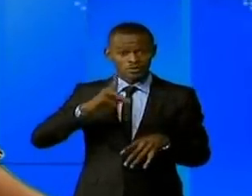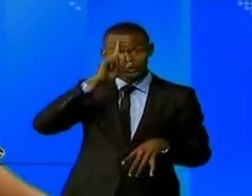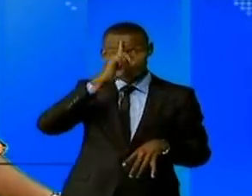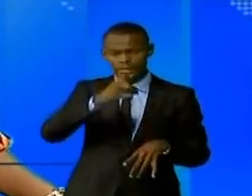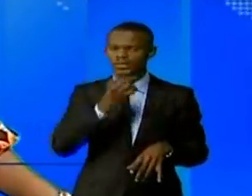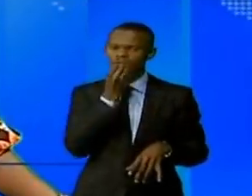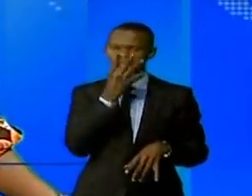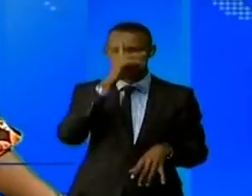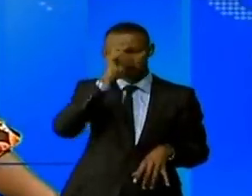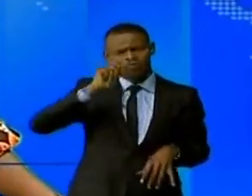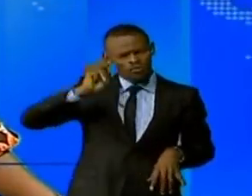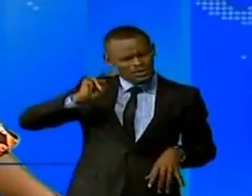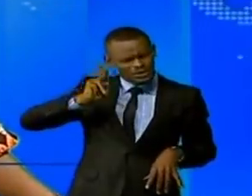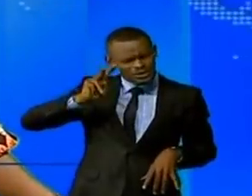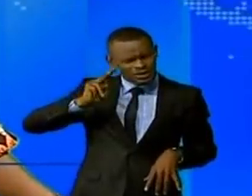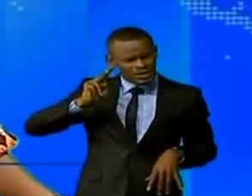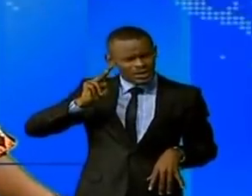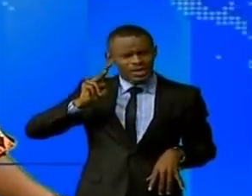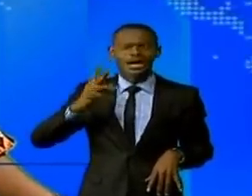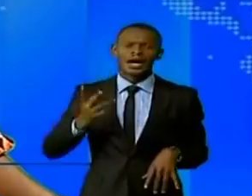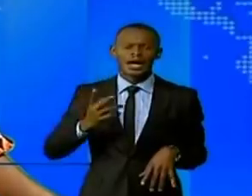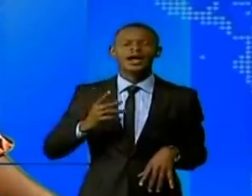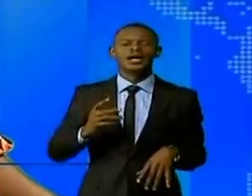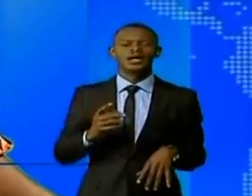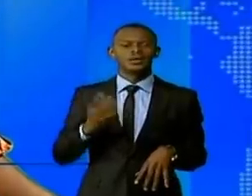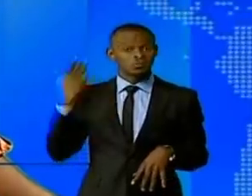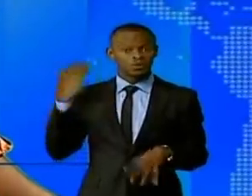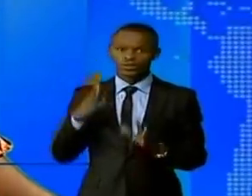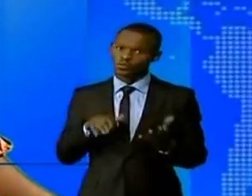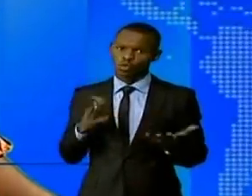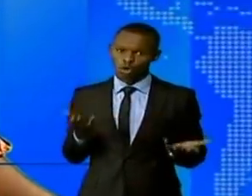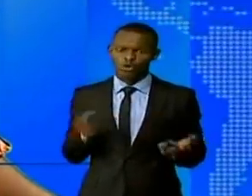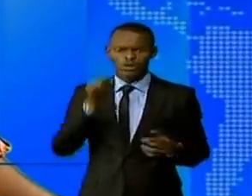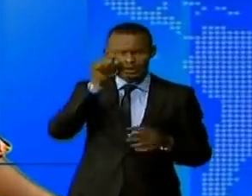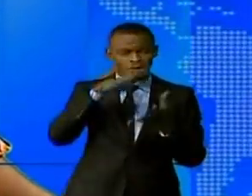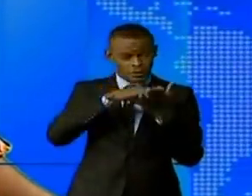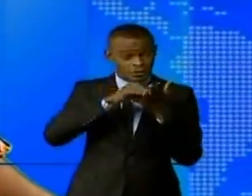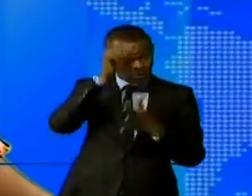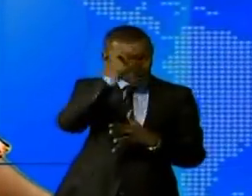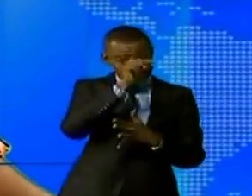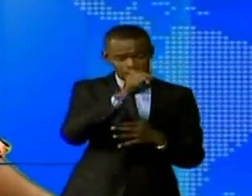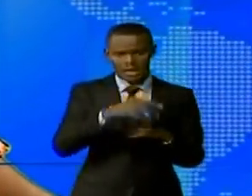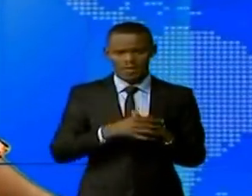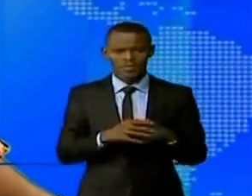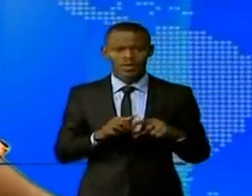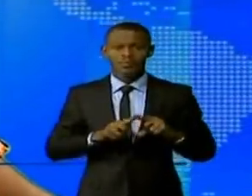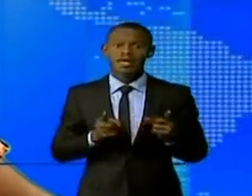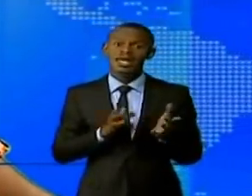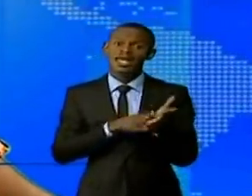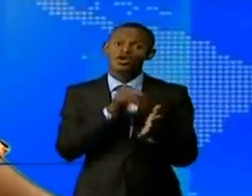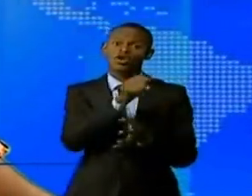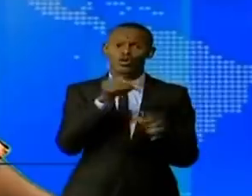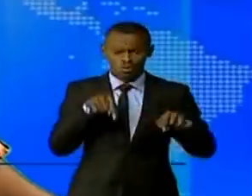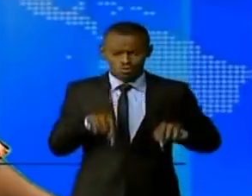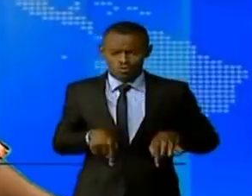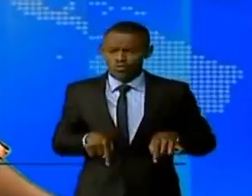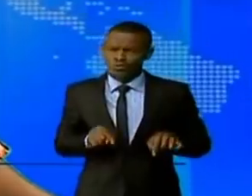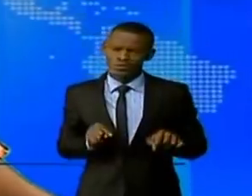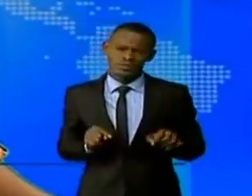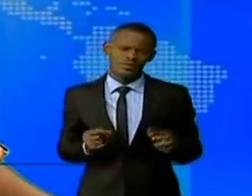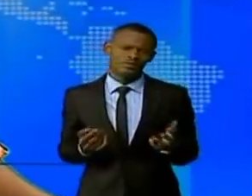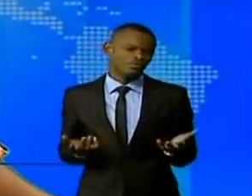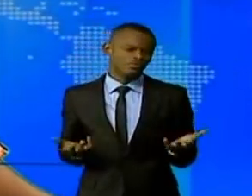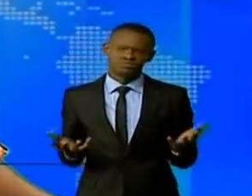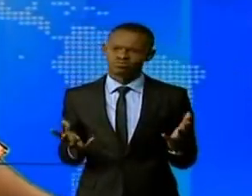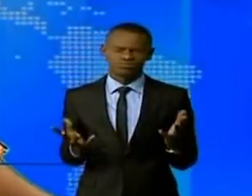Tshisekedi Wamulumba. À ce jour, il n'existe que deux noms. Le bâtiment délabré, les élèves étudient à même le